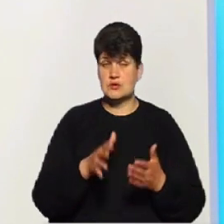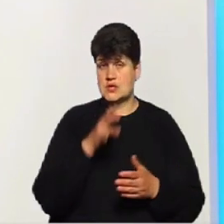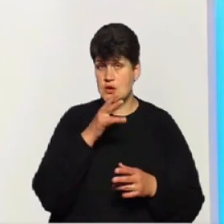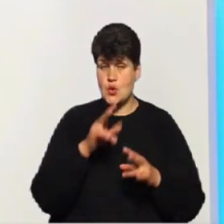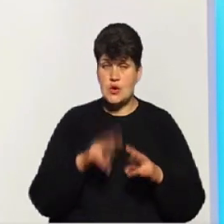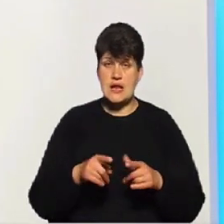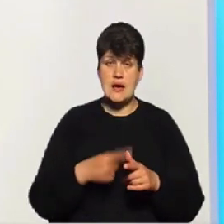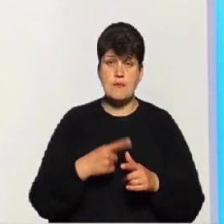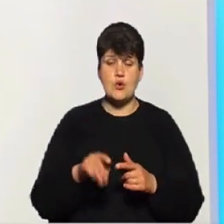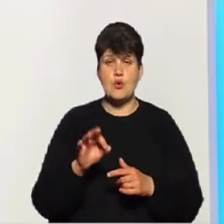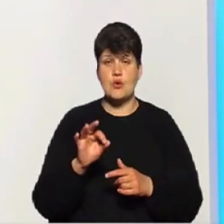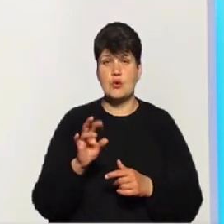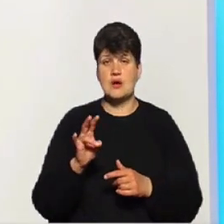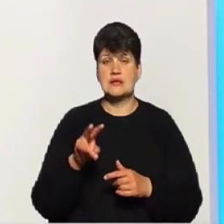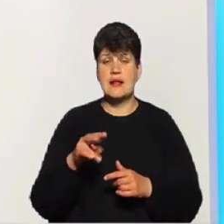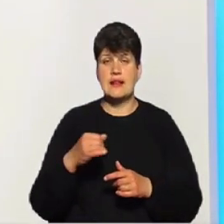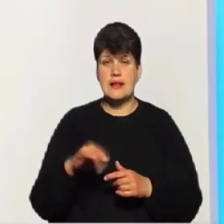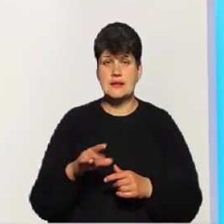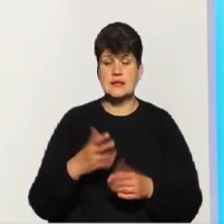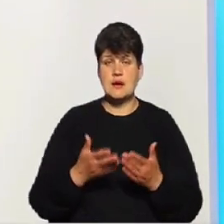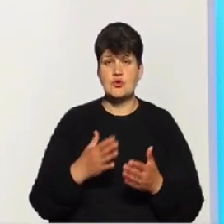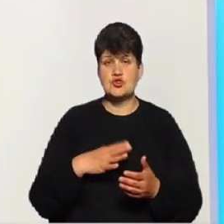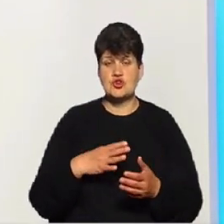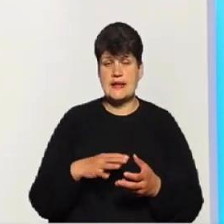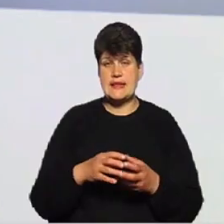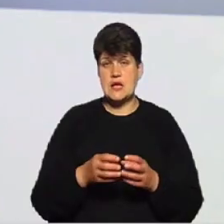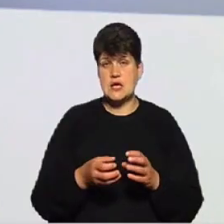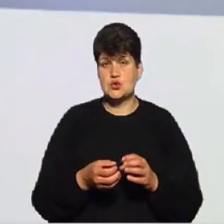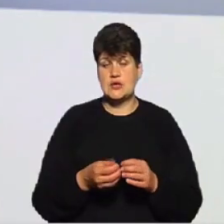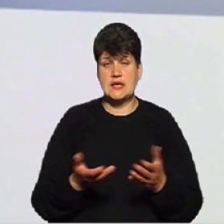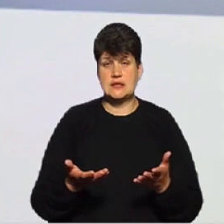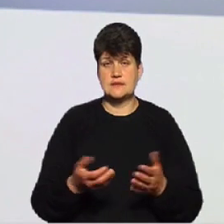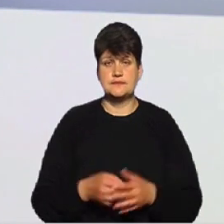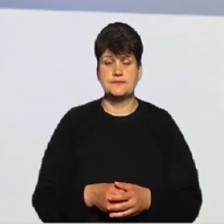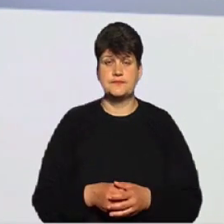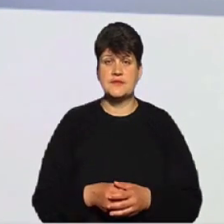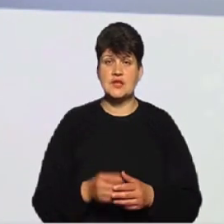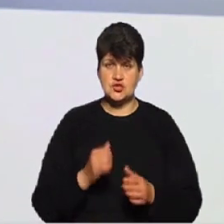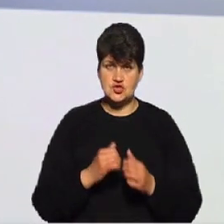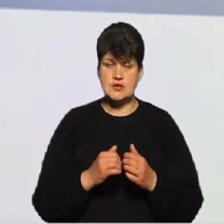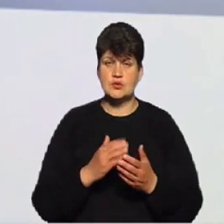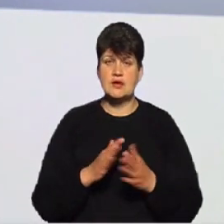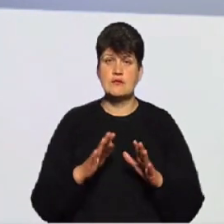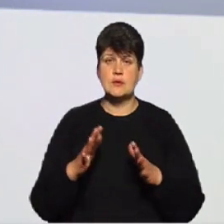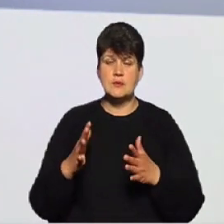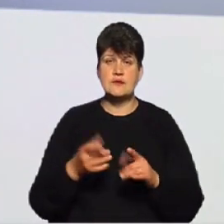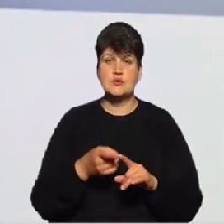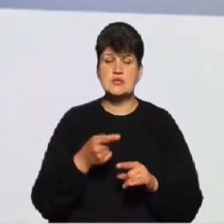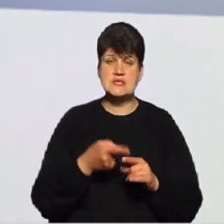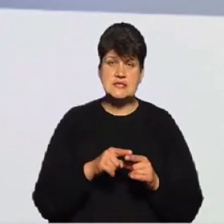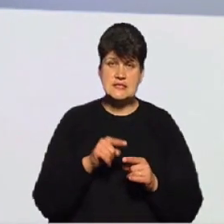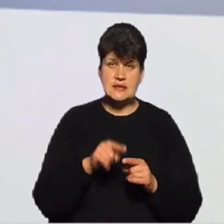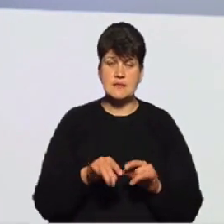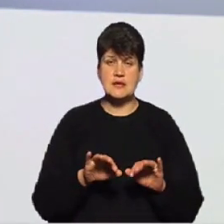онлайн, або просто чекати результату, на який сподіваються. І чи часто трапляються випадки, що от внаслідок таких дій